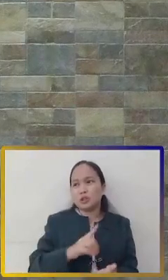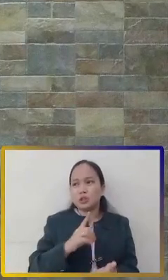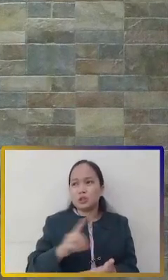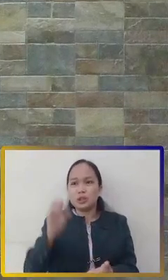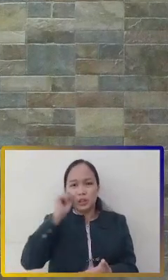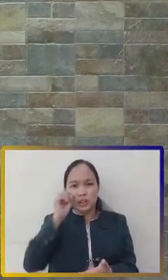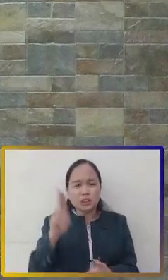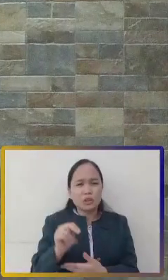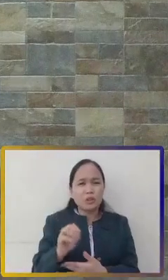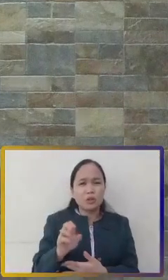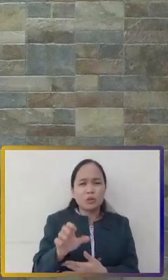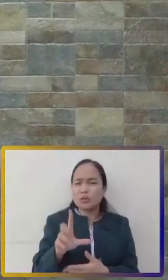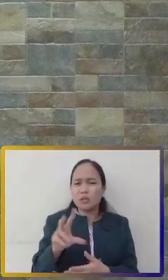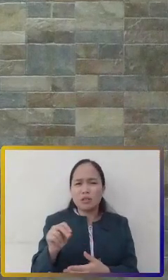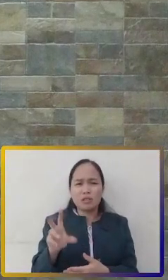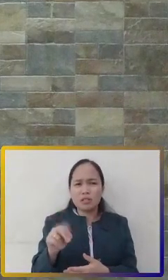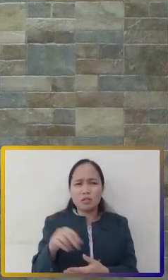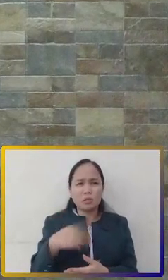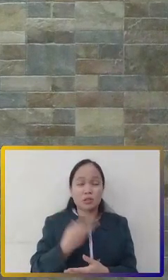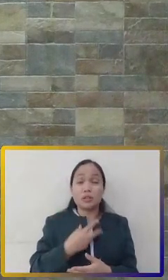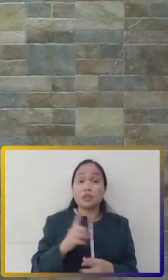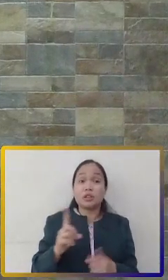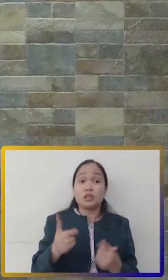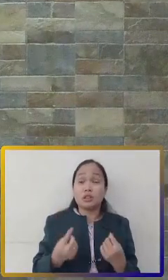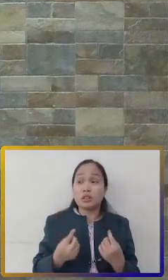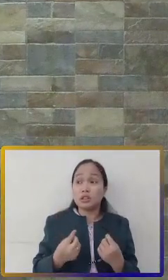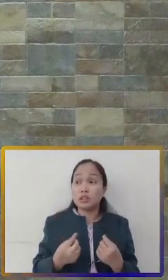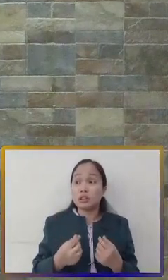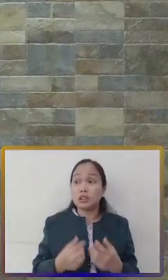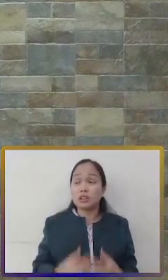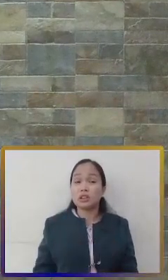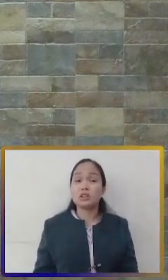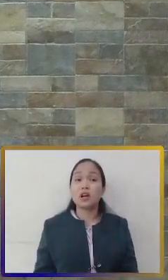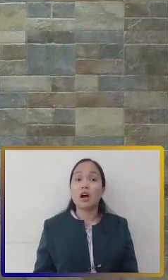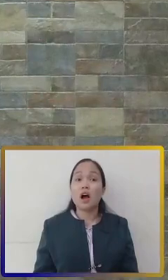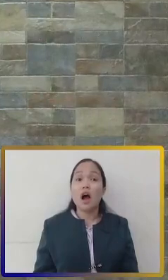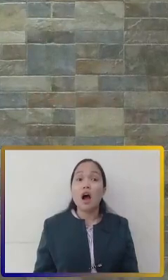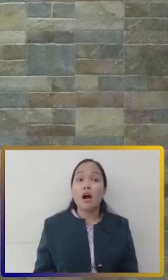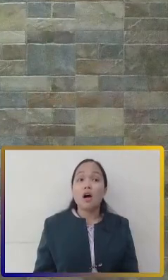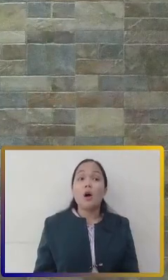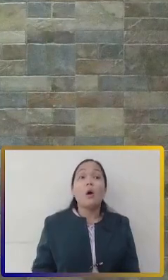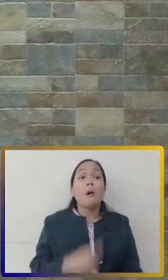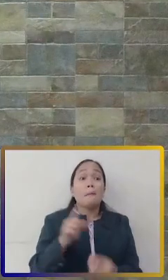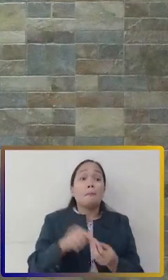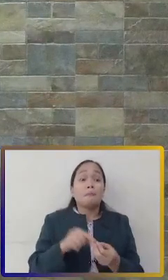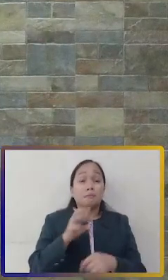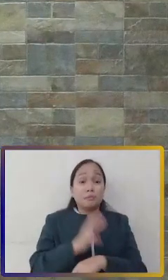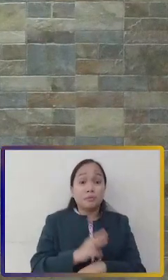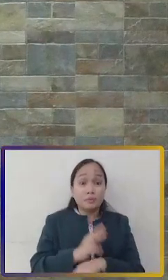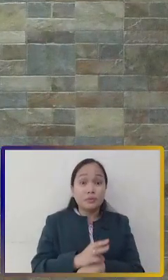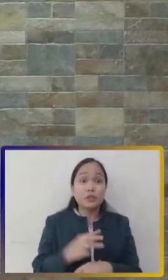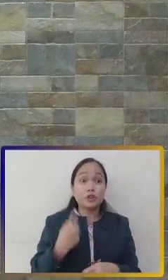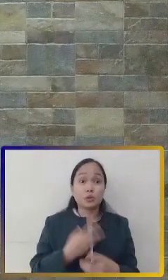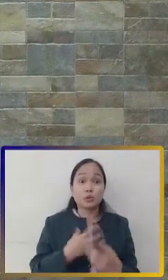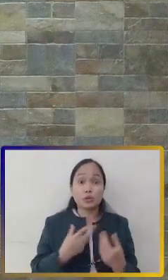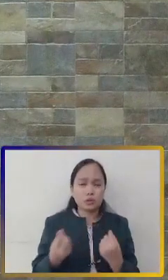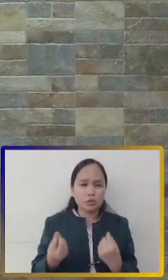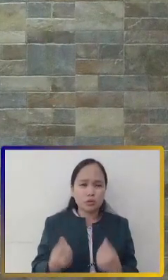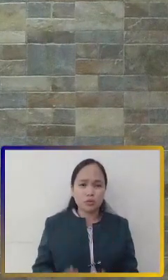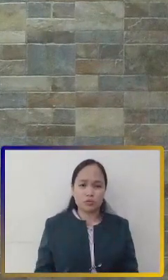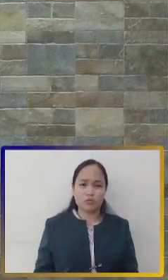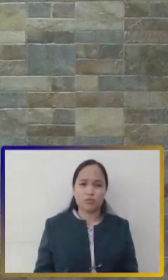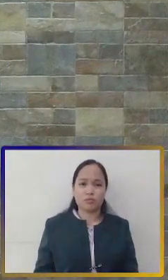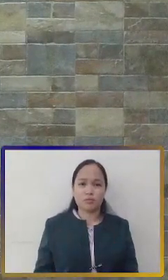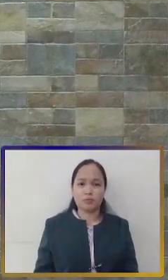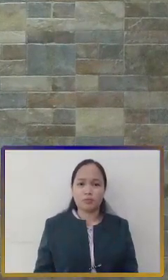Noel. No. Yung pagkakaroon ng hindi maayos na attitude sa gawain ng Panginoon, pagkakarnal yan, kapatid.